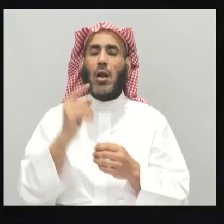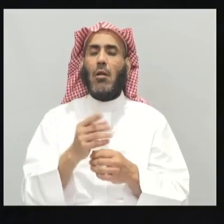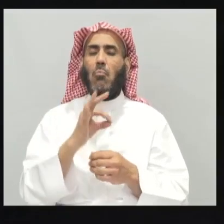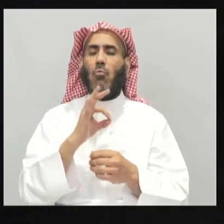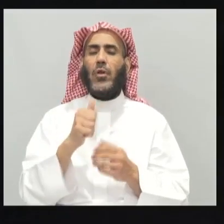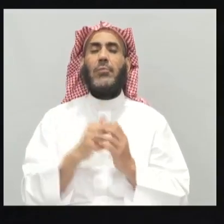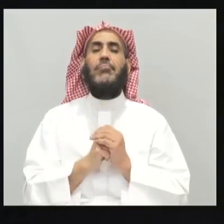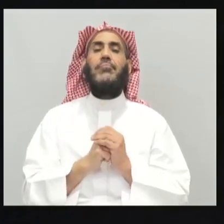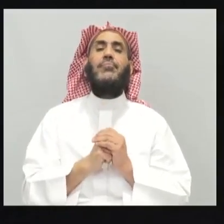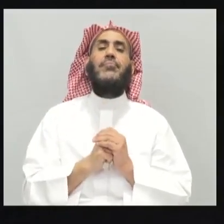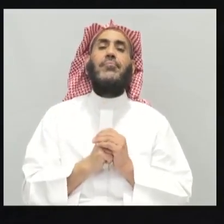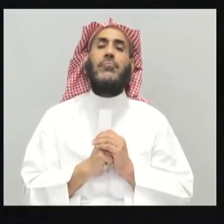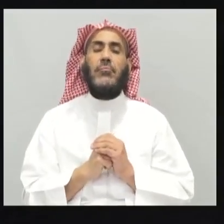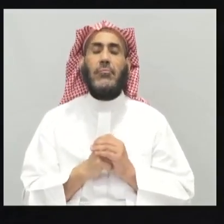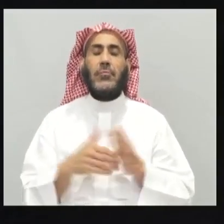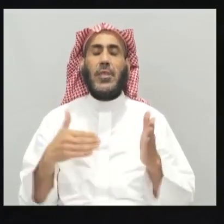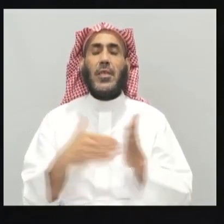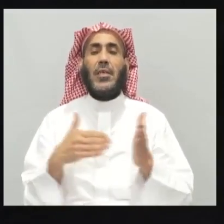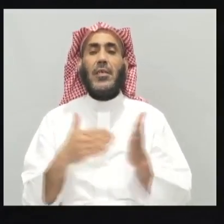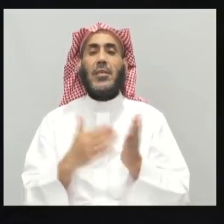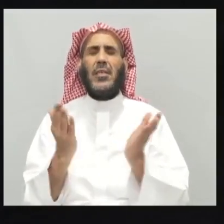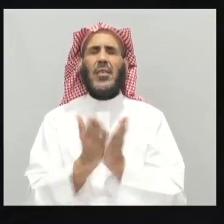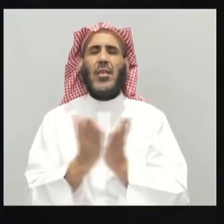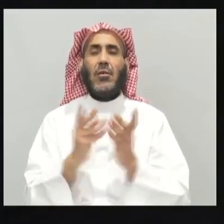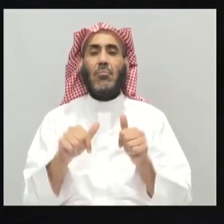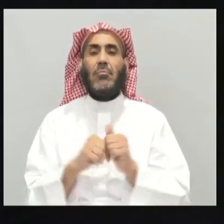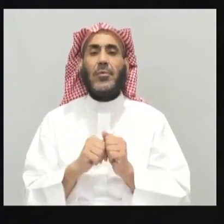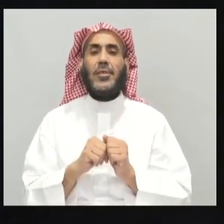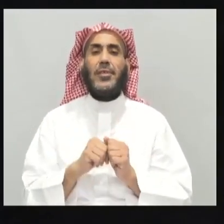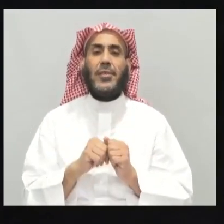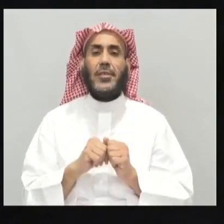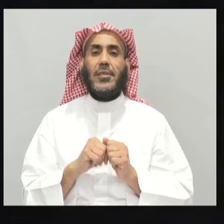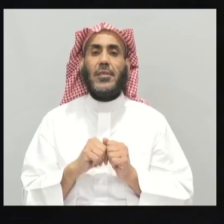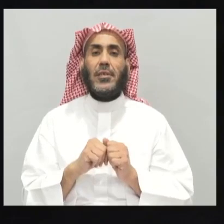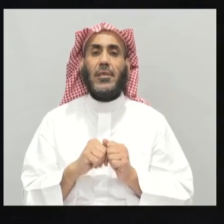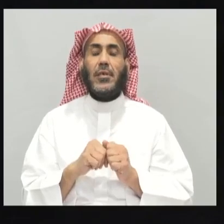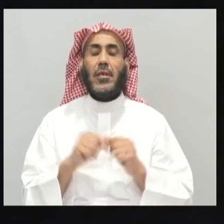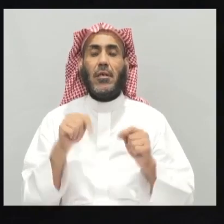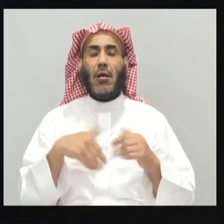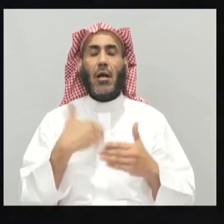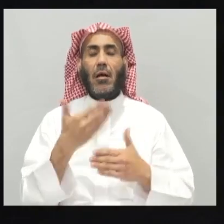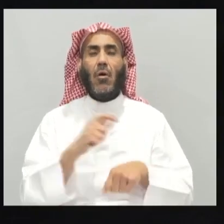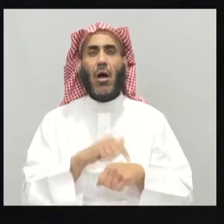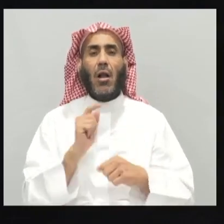مفيدة. انتهى درسنا لهذا اليوم، إلى أن ألقاكم مرة